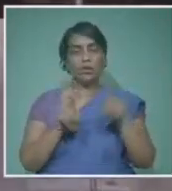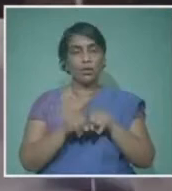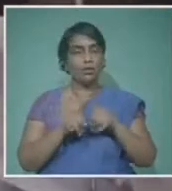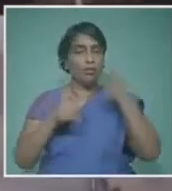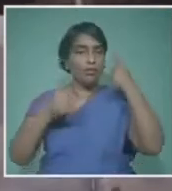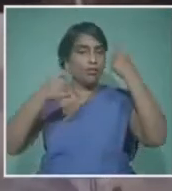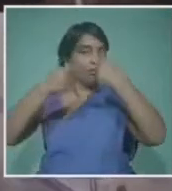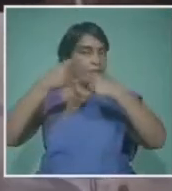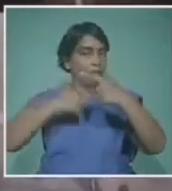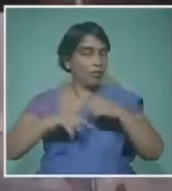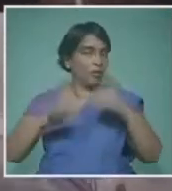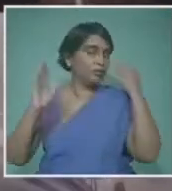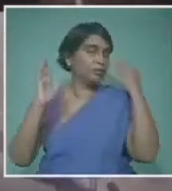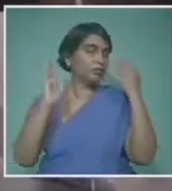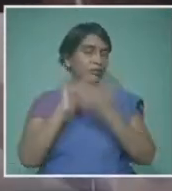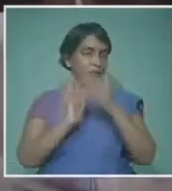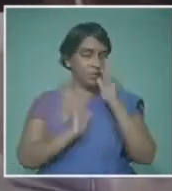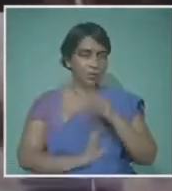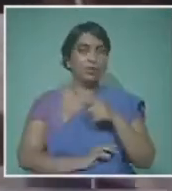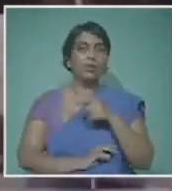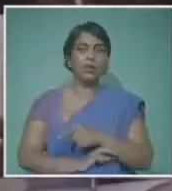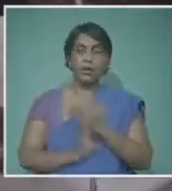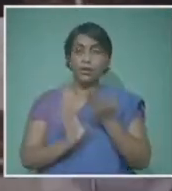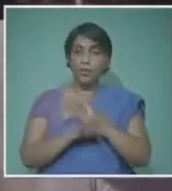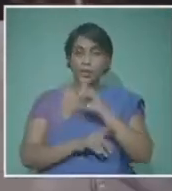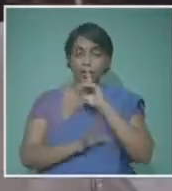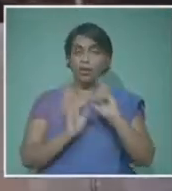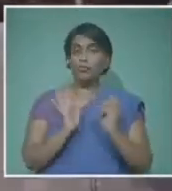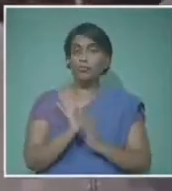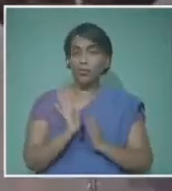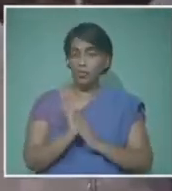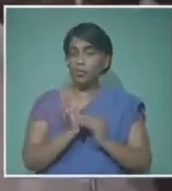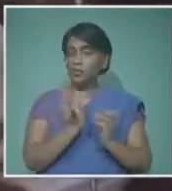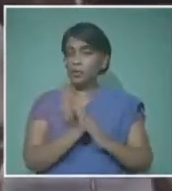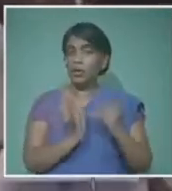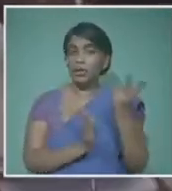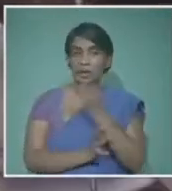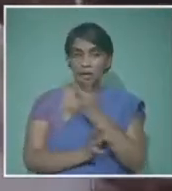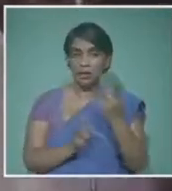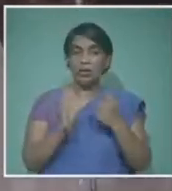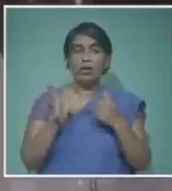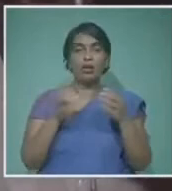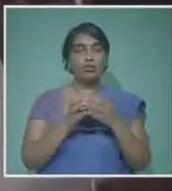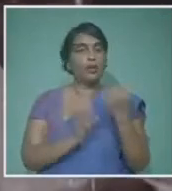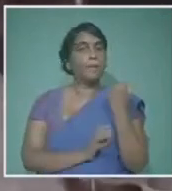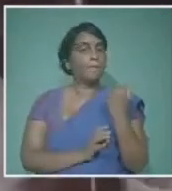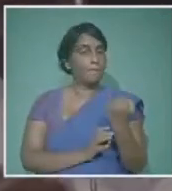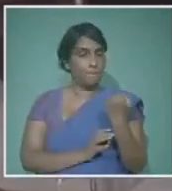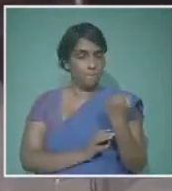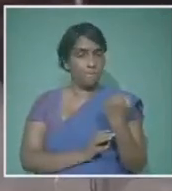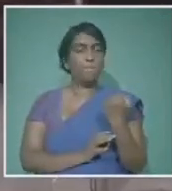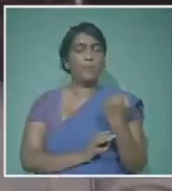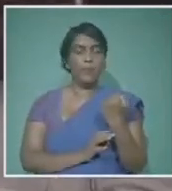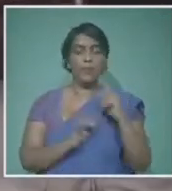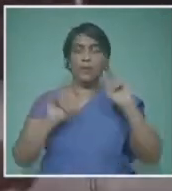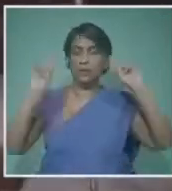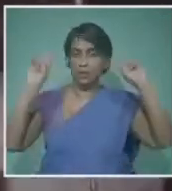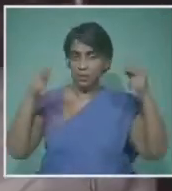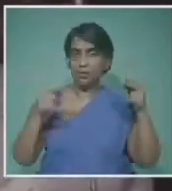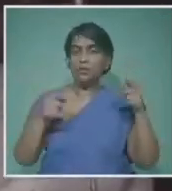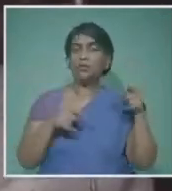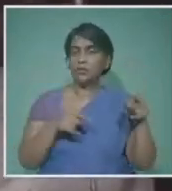කන්වලටද අවධානය යොමු කරමින් ඊට සඳහන් කොමිෂන් සභා දෙකට අදාළ අධිකාරිය සහ බලය වරන්ට් ඇන්